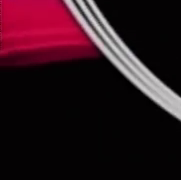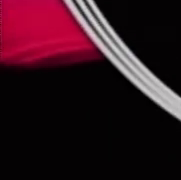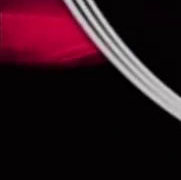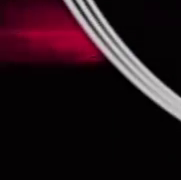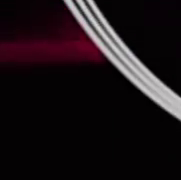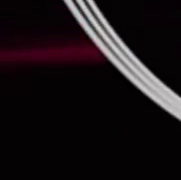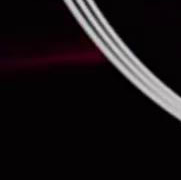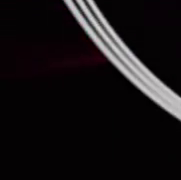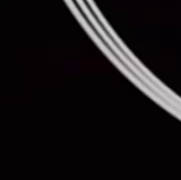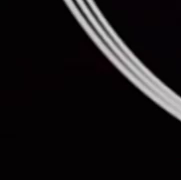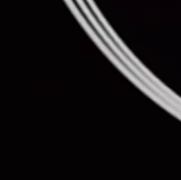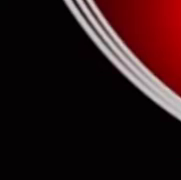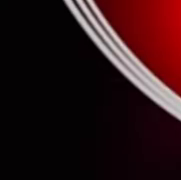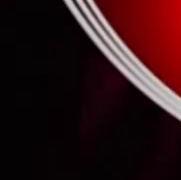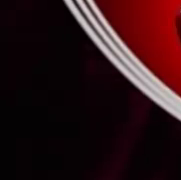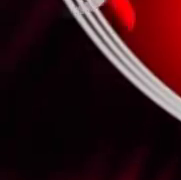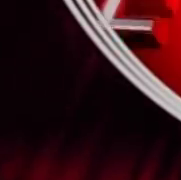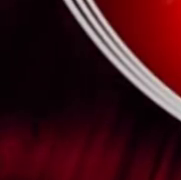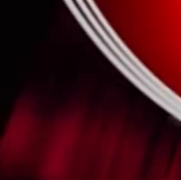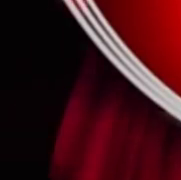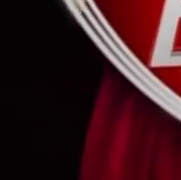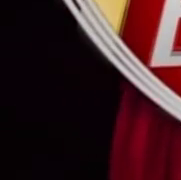हट न्युज एक्सप्रेस।